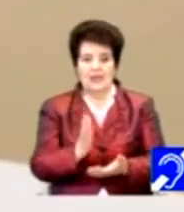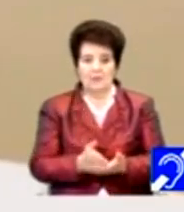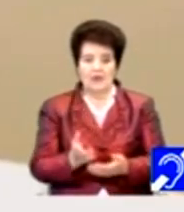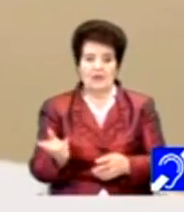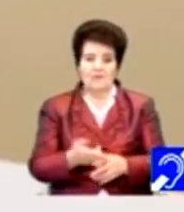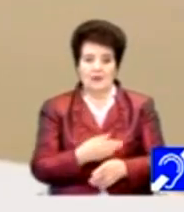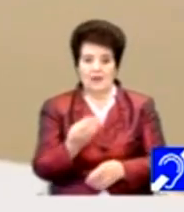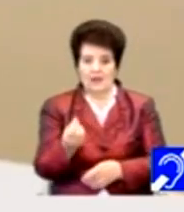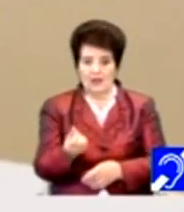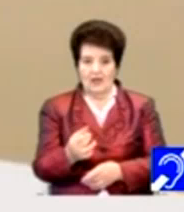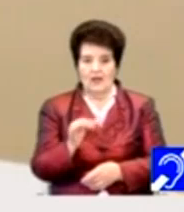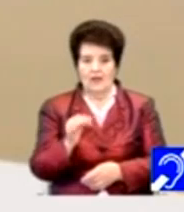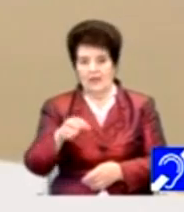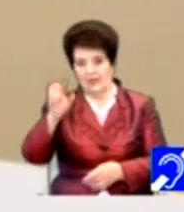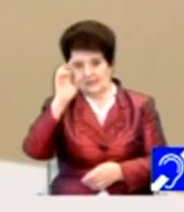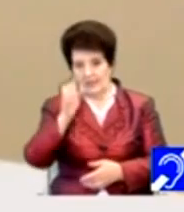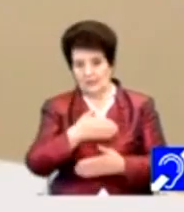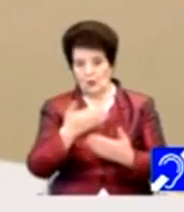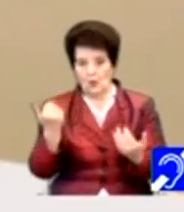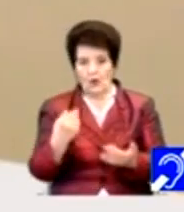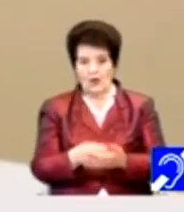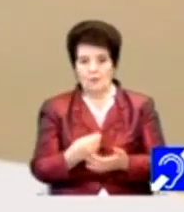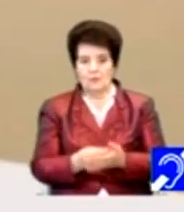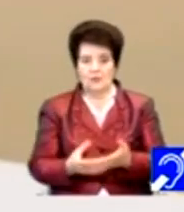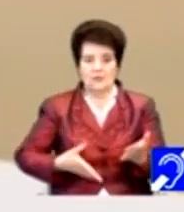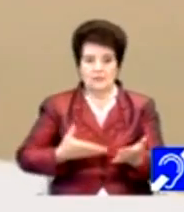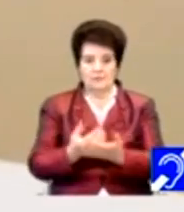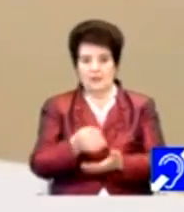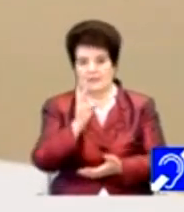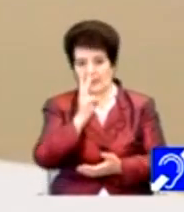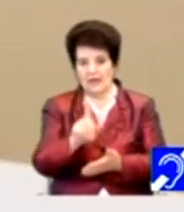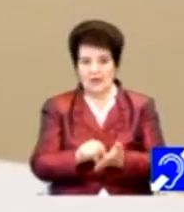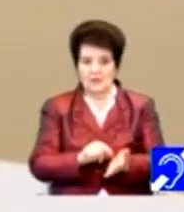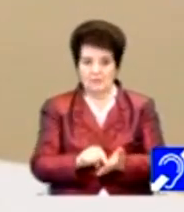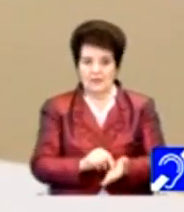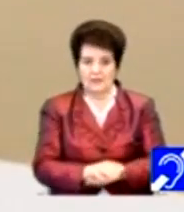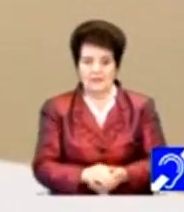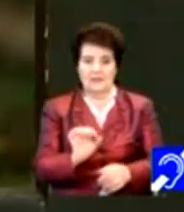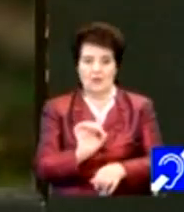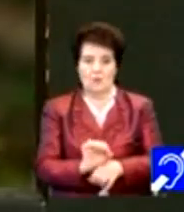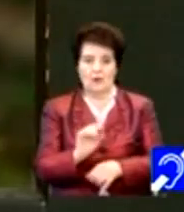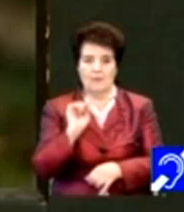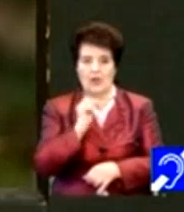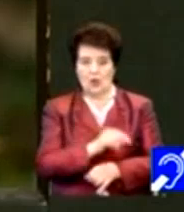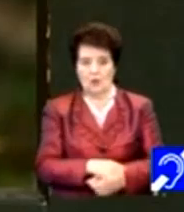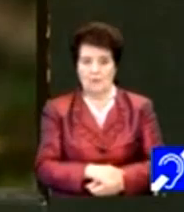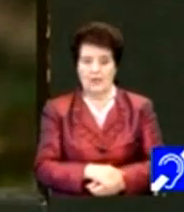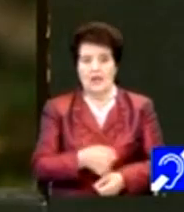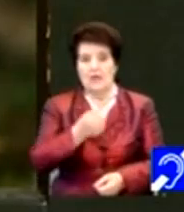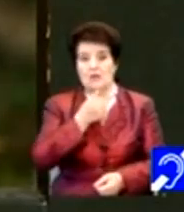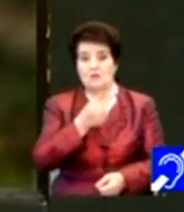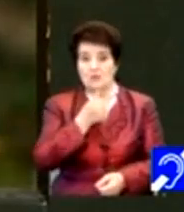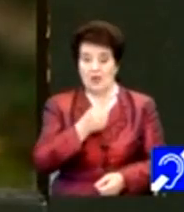venituri, iar statul nu are bani la buget să achite salariile și pensiile dacă oprim economia. Așa că încearcă într-un